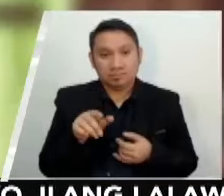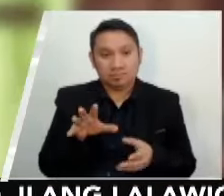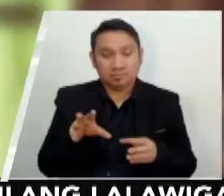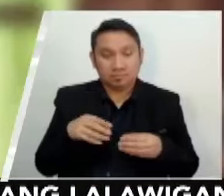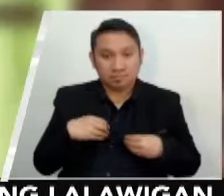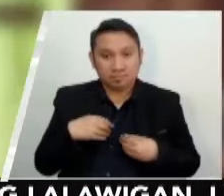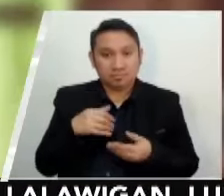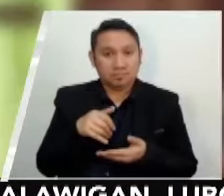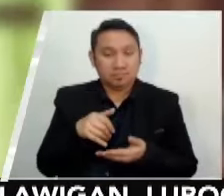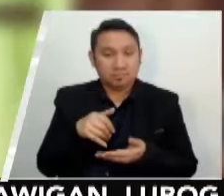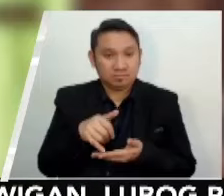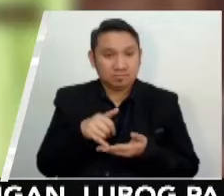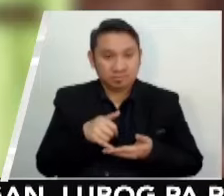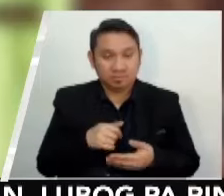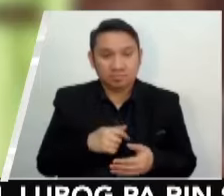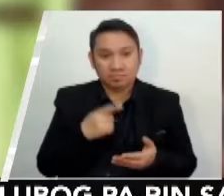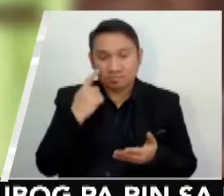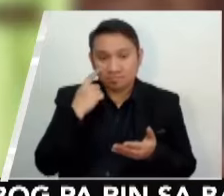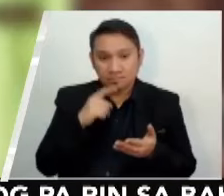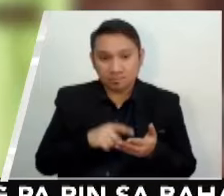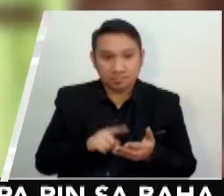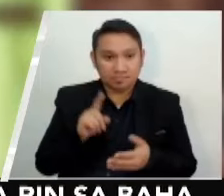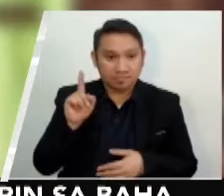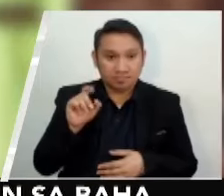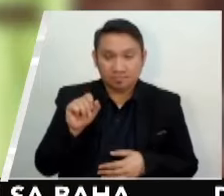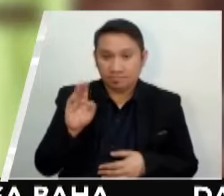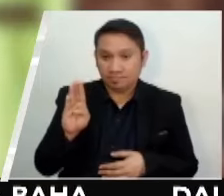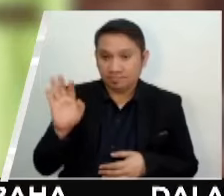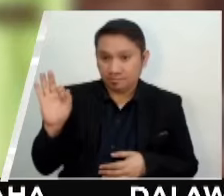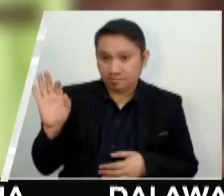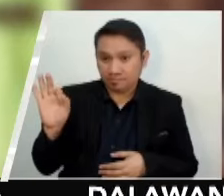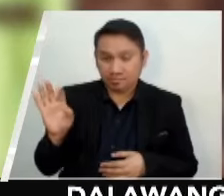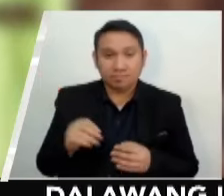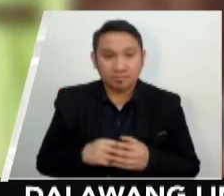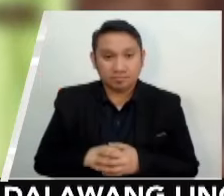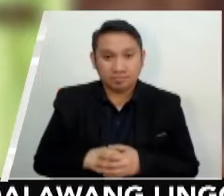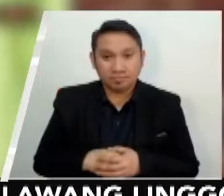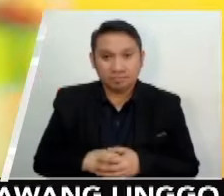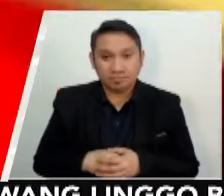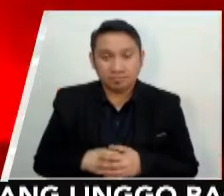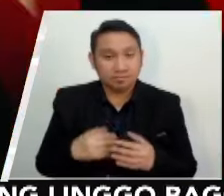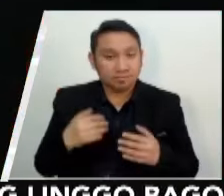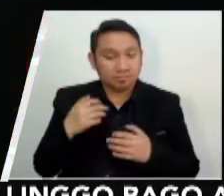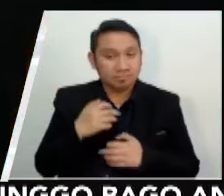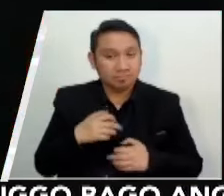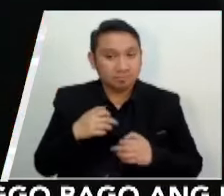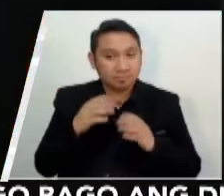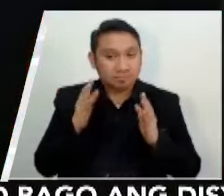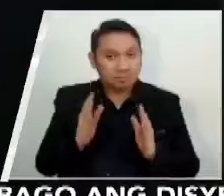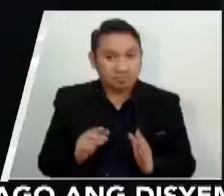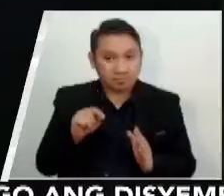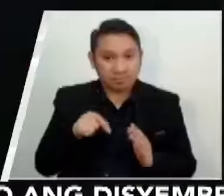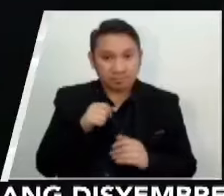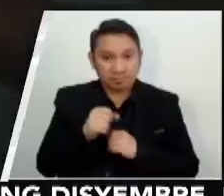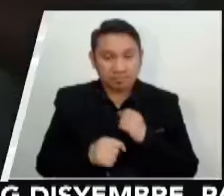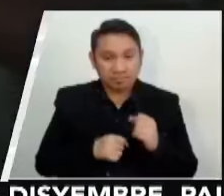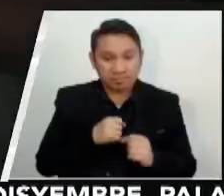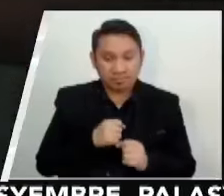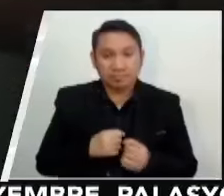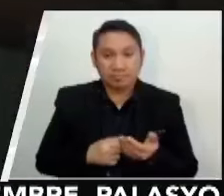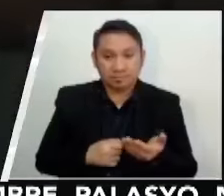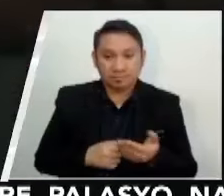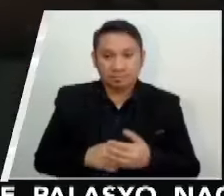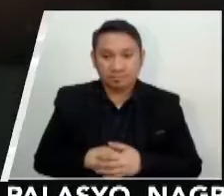naman ang P-Pop Kings na SB19 bilang Entertainer of the Year. Nelson Canlas, updated